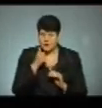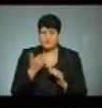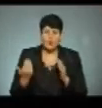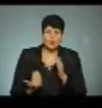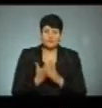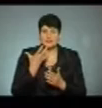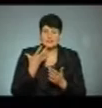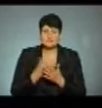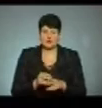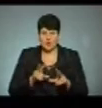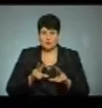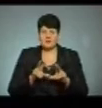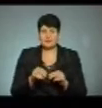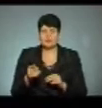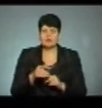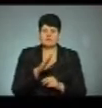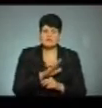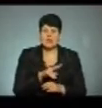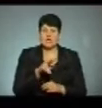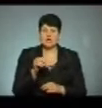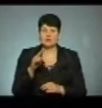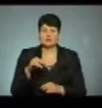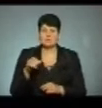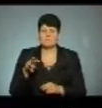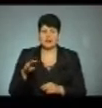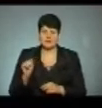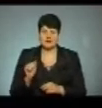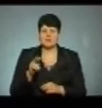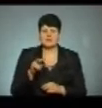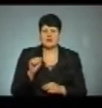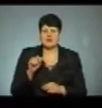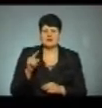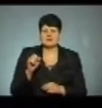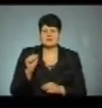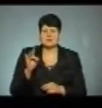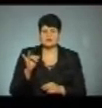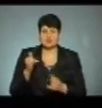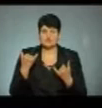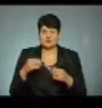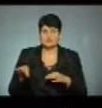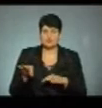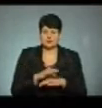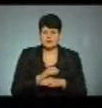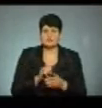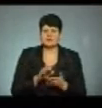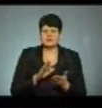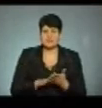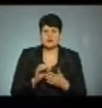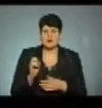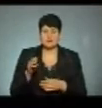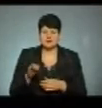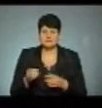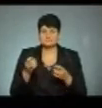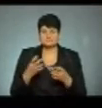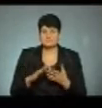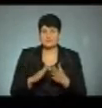свої обітниці тернополяни Василь та Людмила Лазарчуки. Сьогодні вони одружилися в міськрайонному відділі реєстрації актів цивільного